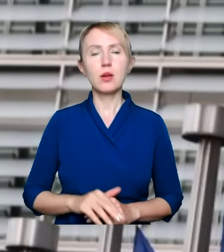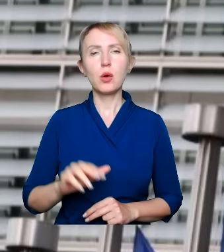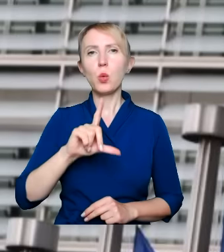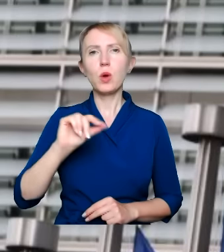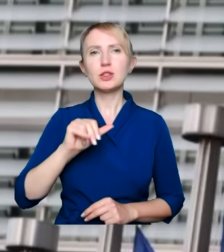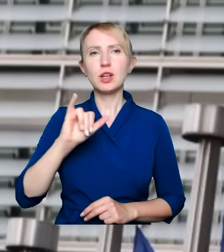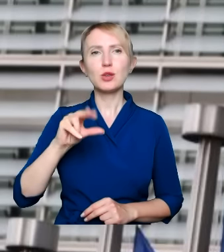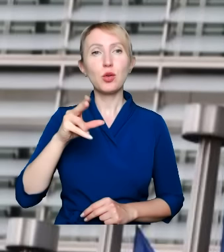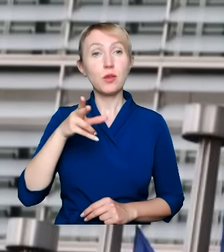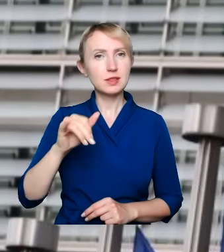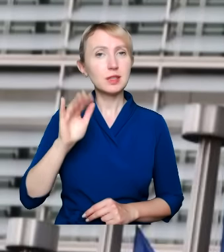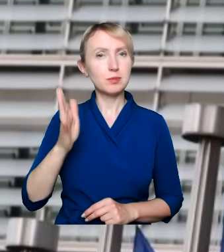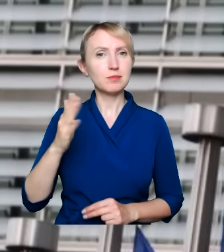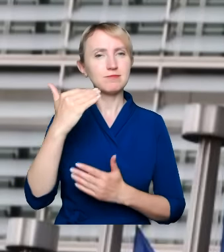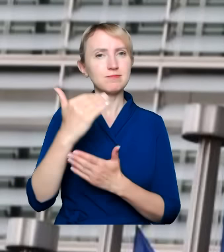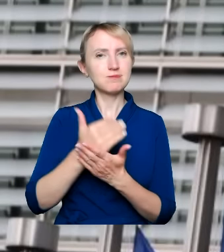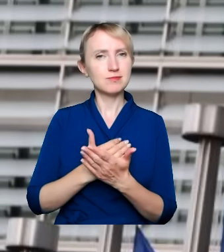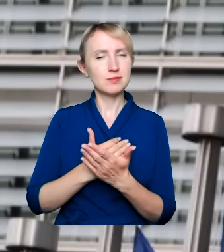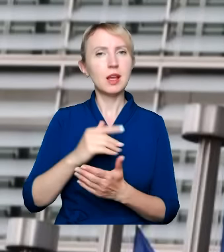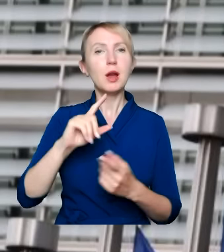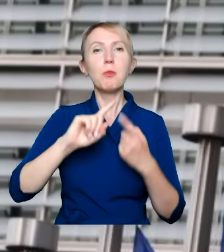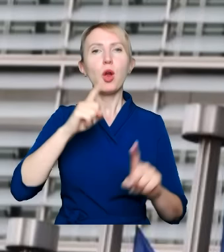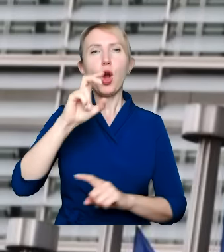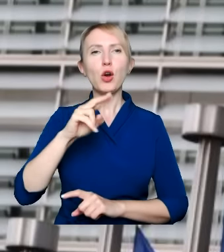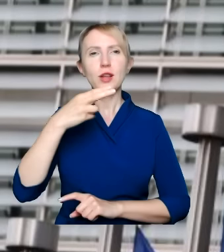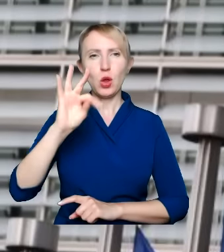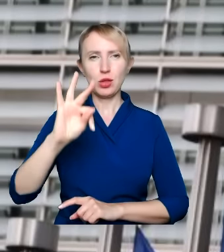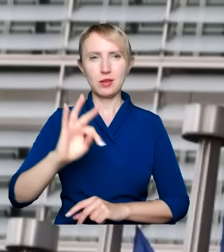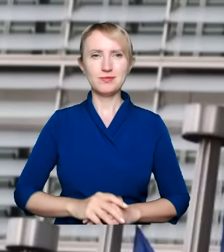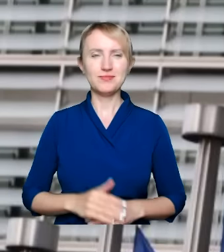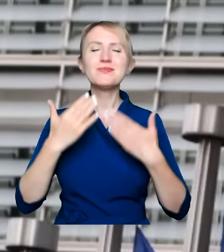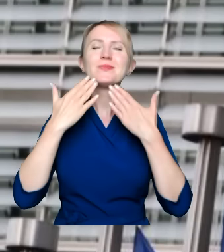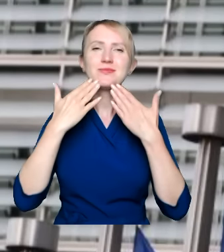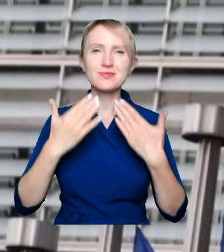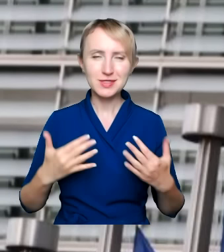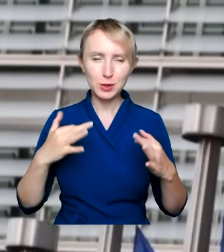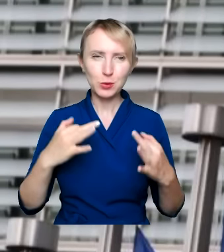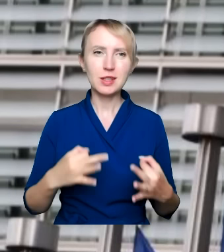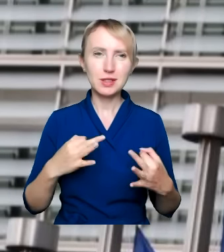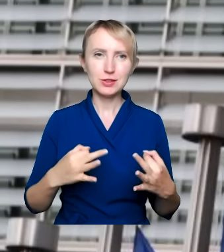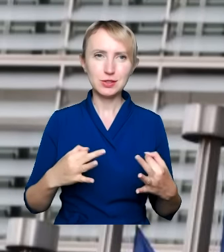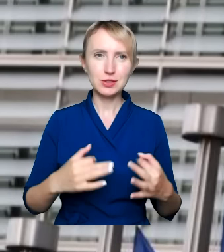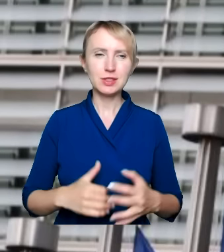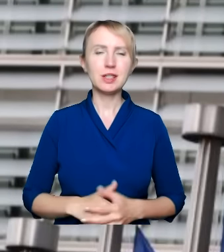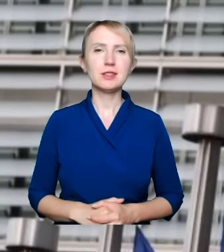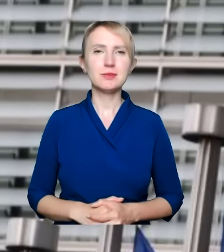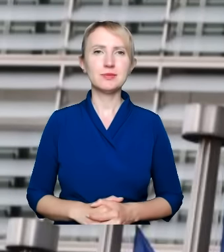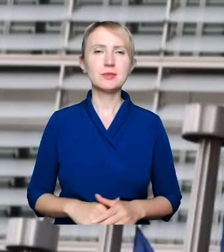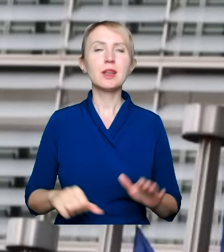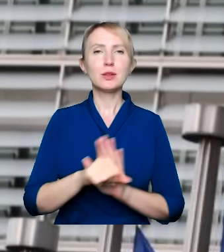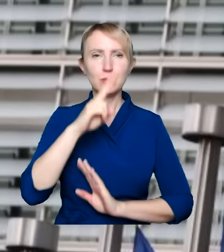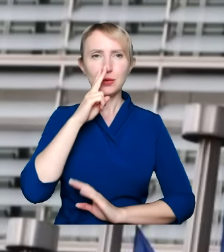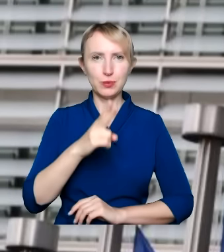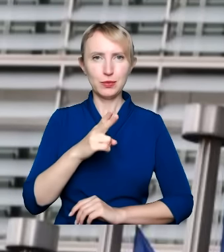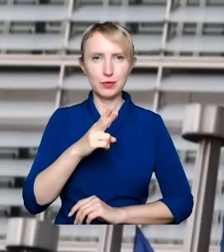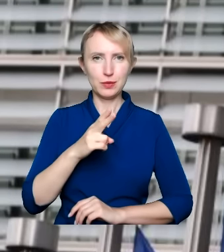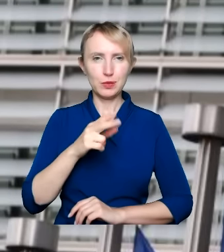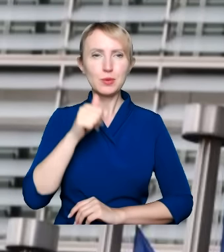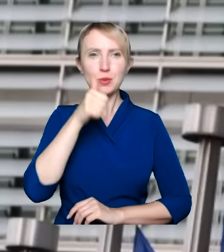zaprosi na polityczny Horyzont Dziękuję państwu za dzisiaj za uwagę w dniu dzisiejszym do zobaczenia